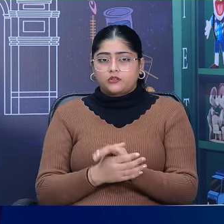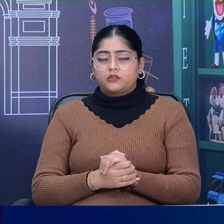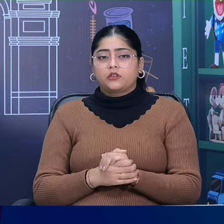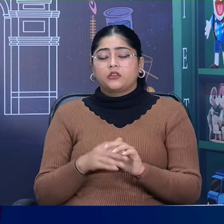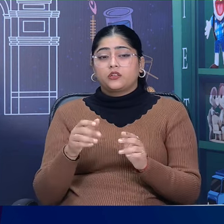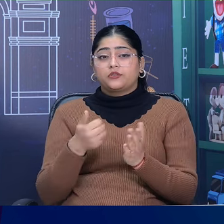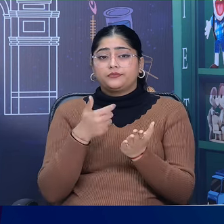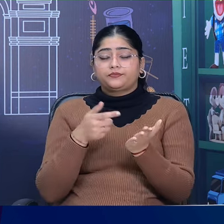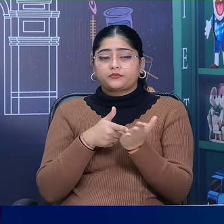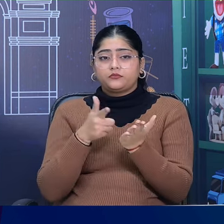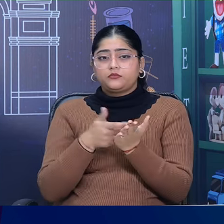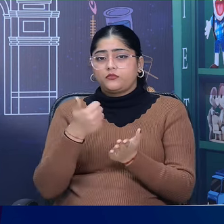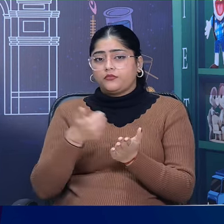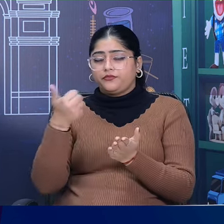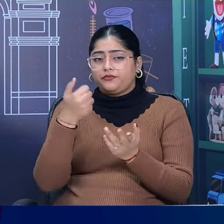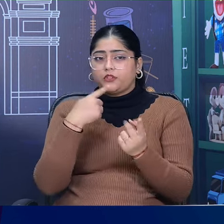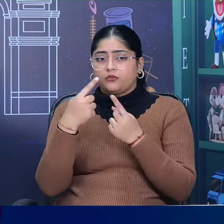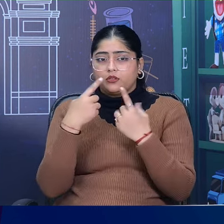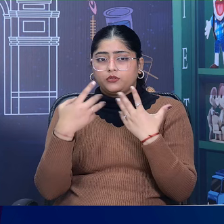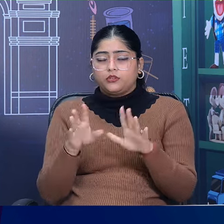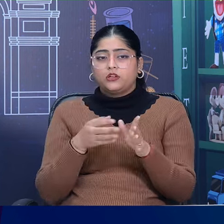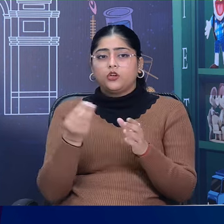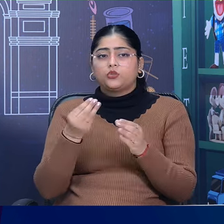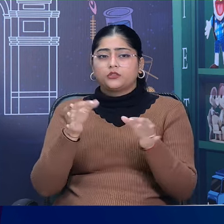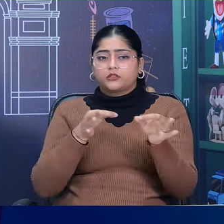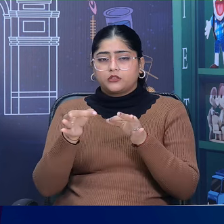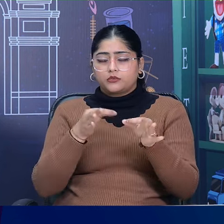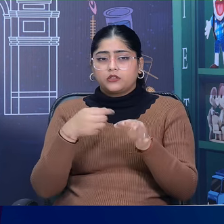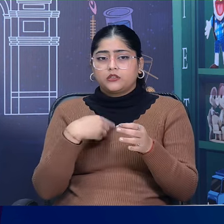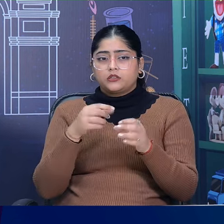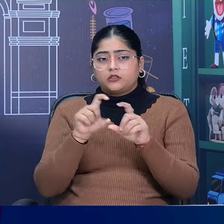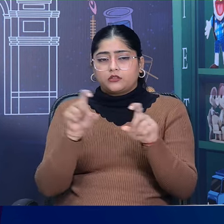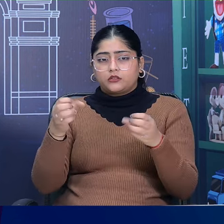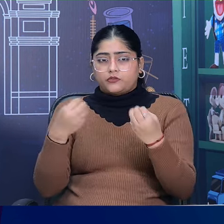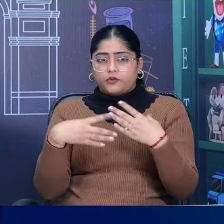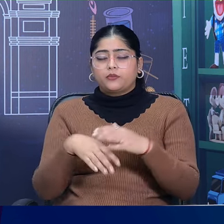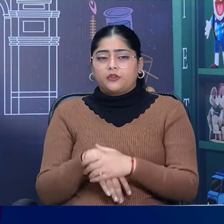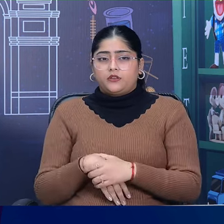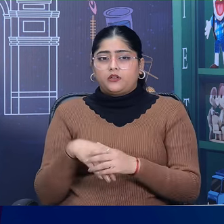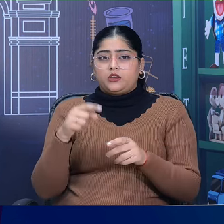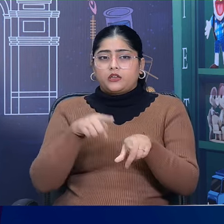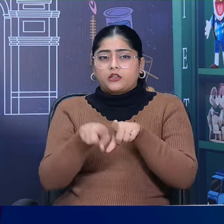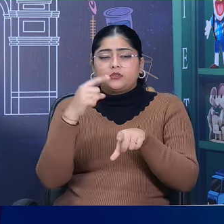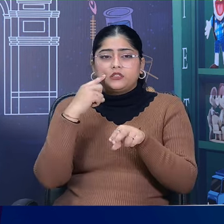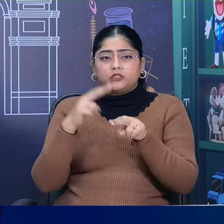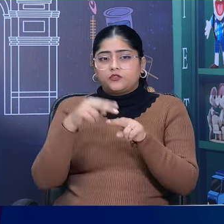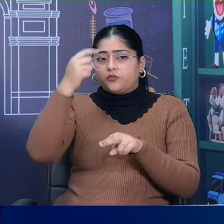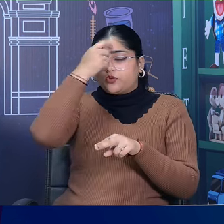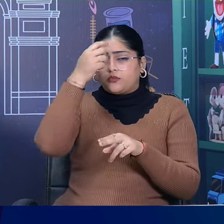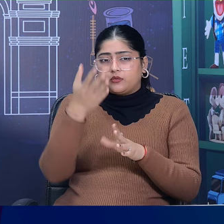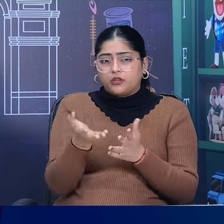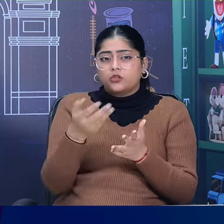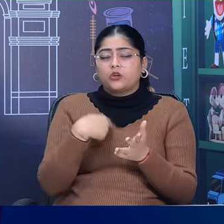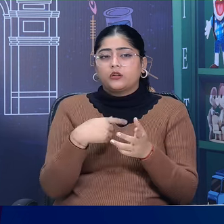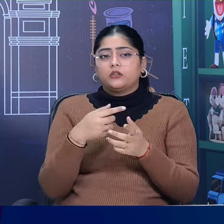पंचायत के फंक्शंस हैं काम है और ऐसे में हमने कुछ एग्जांपल्स लेकर भी समझने की कोशिश की कि अगर ये ये समस्या जो है सामने आती है तो कैसे-कैसे